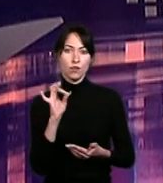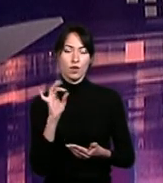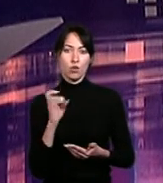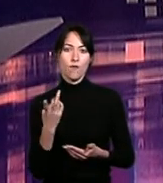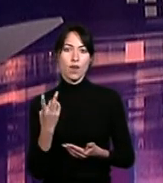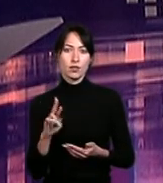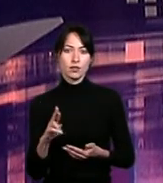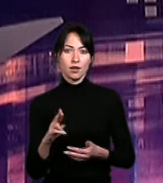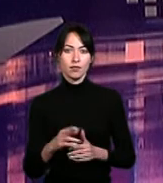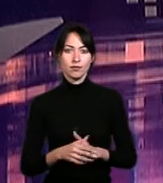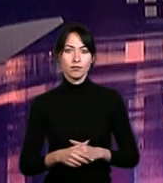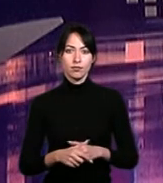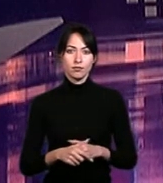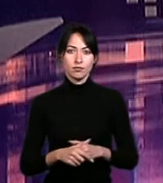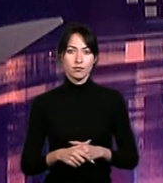вересня.